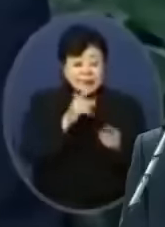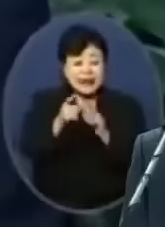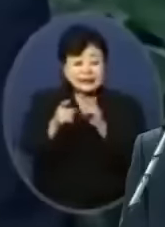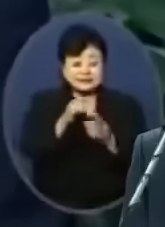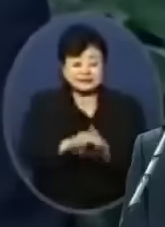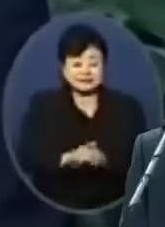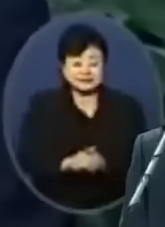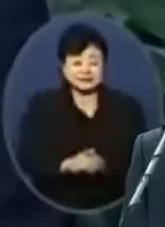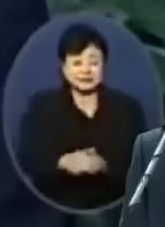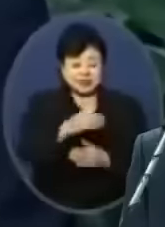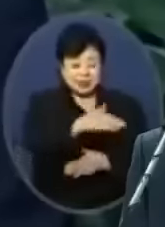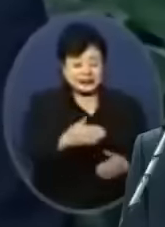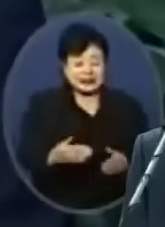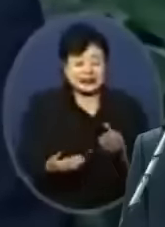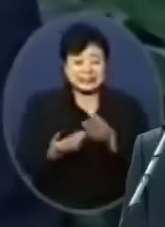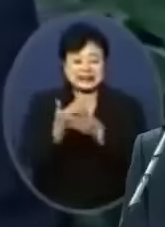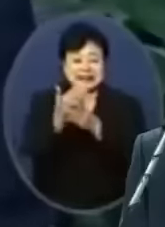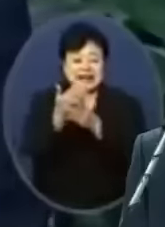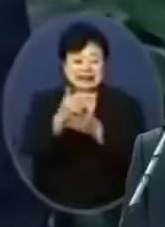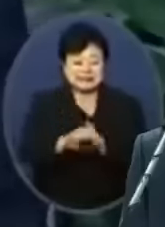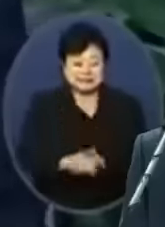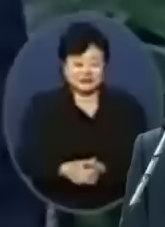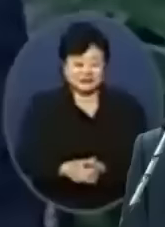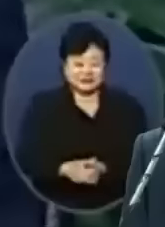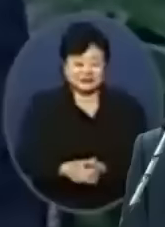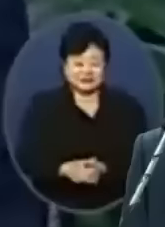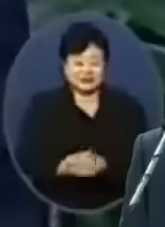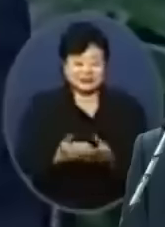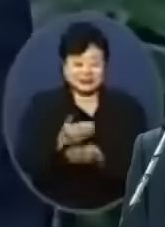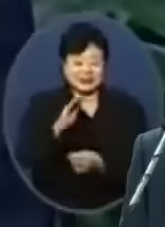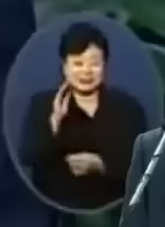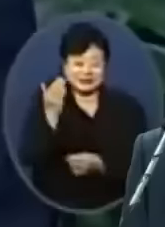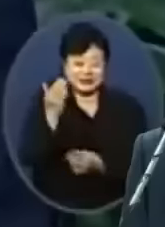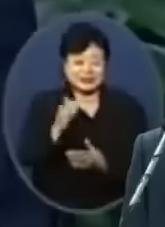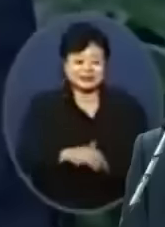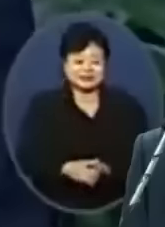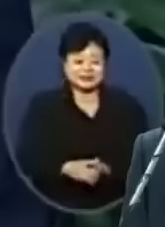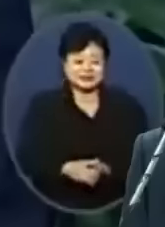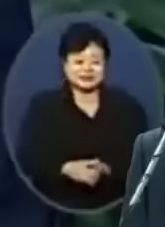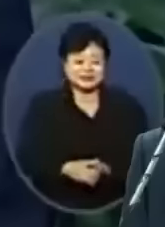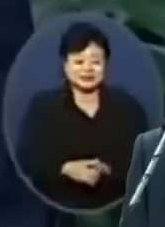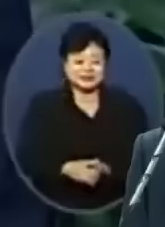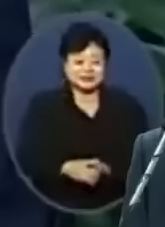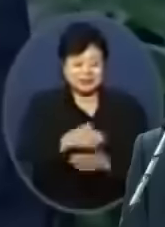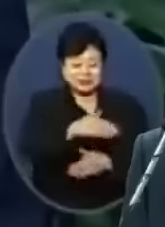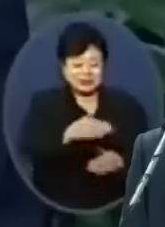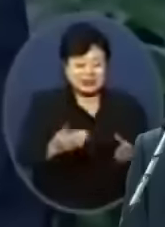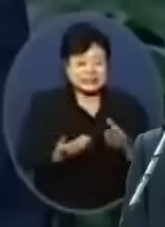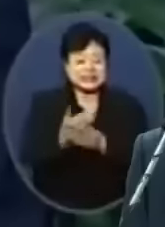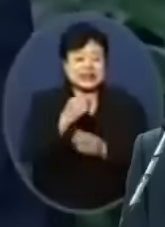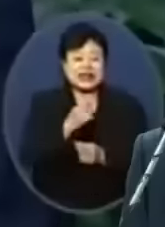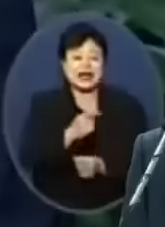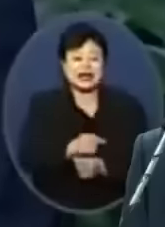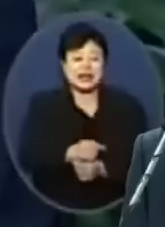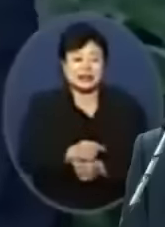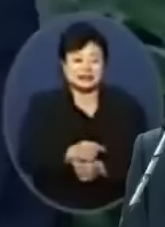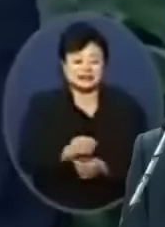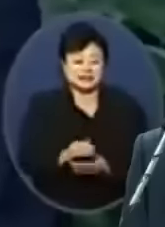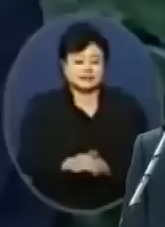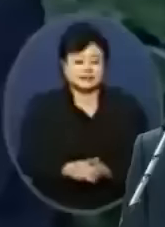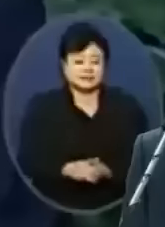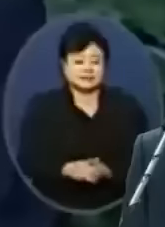말씀이 강단아 생겨나라, 이게 생겨나는 것입니다. 제단은 생겨나라, 생겨난